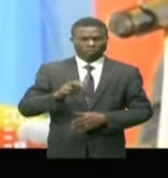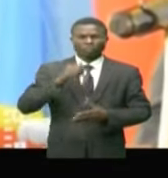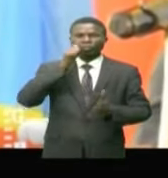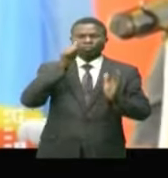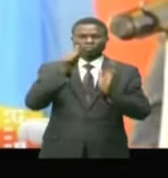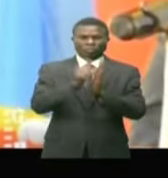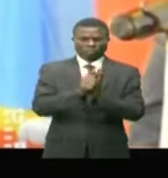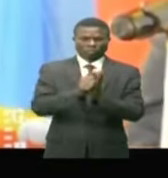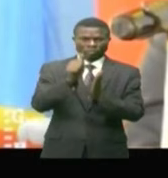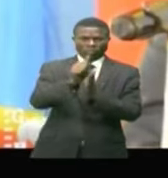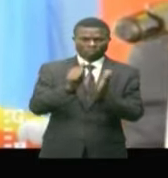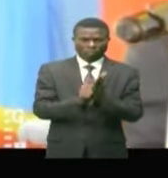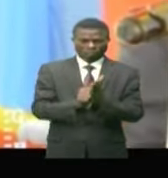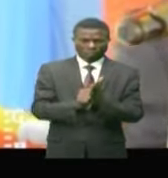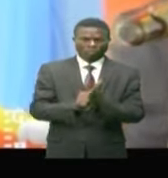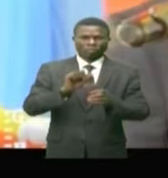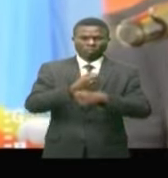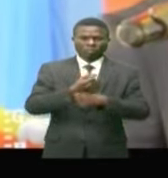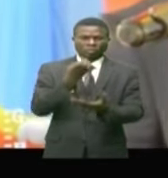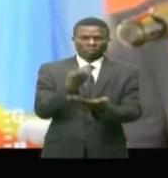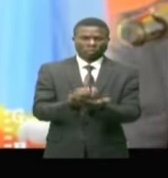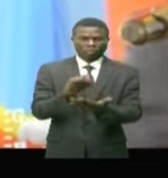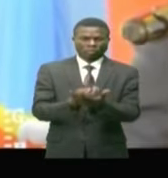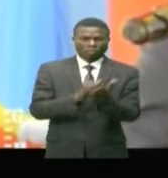d'une commission budgétaire ayant